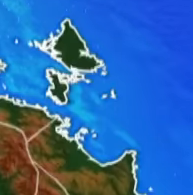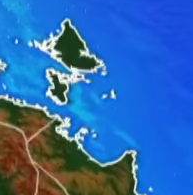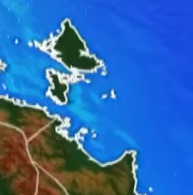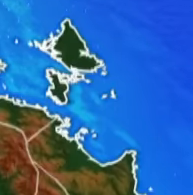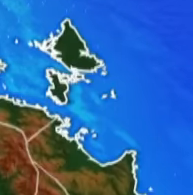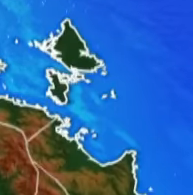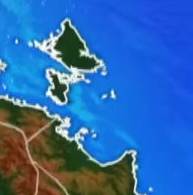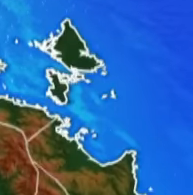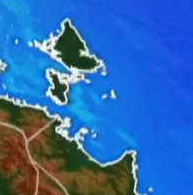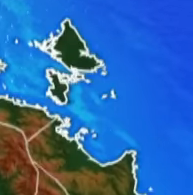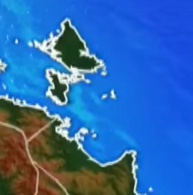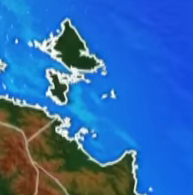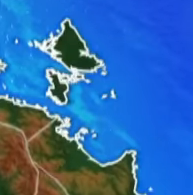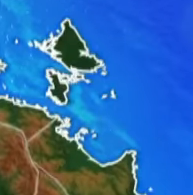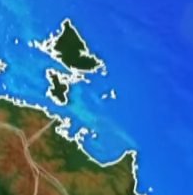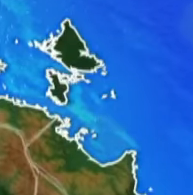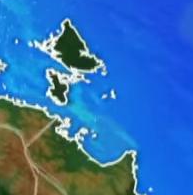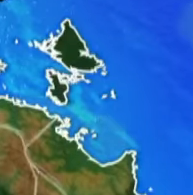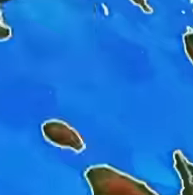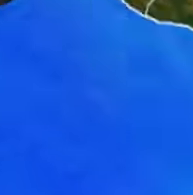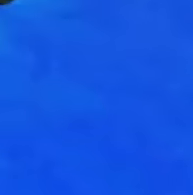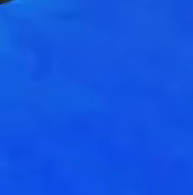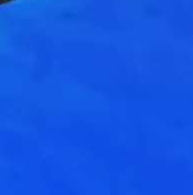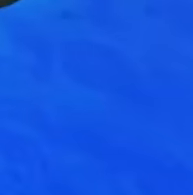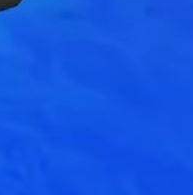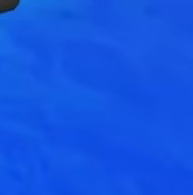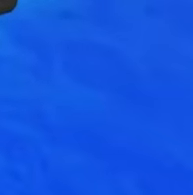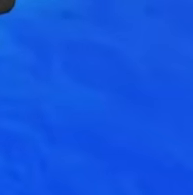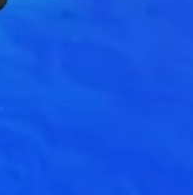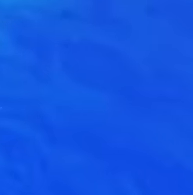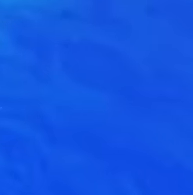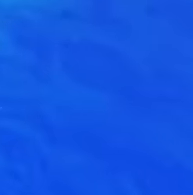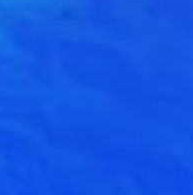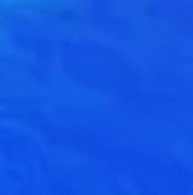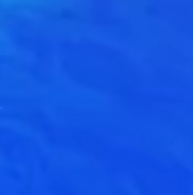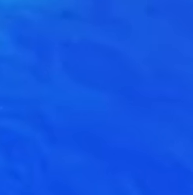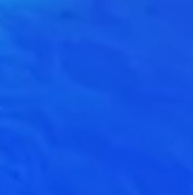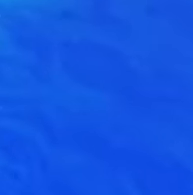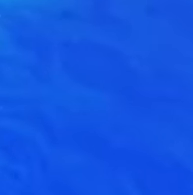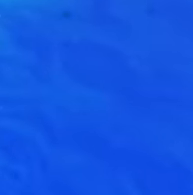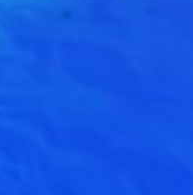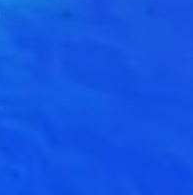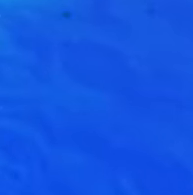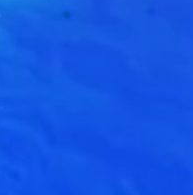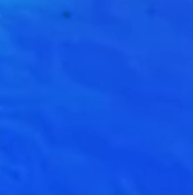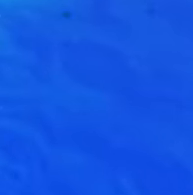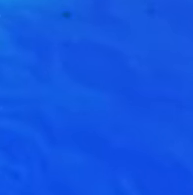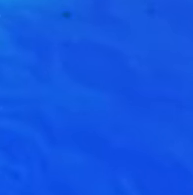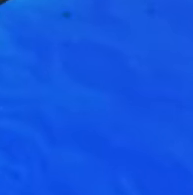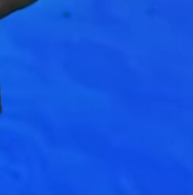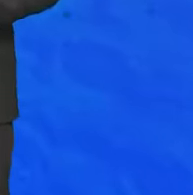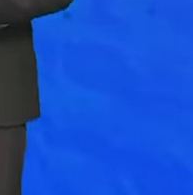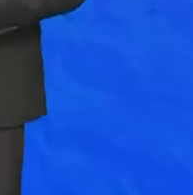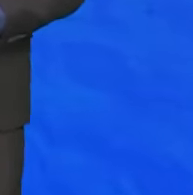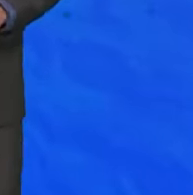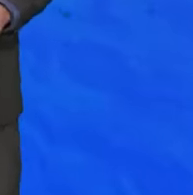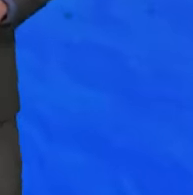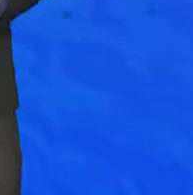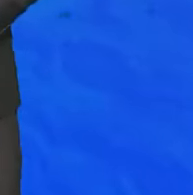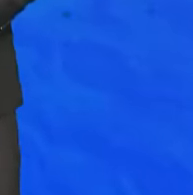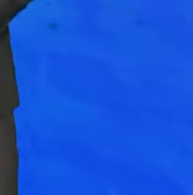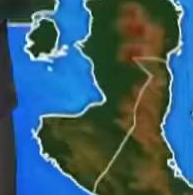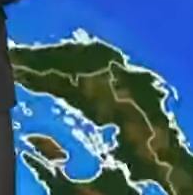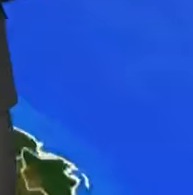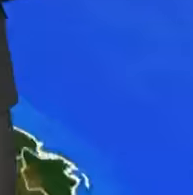saglit lamang. Mainit naman sa Palawan, tanghali at hapon at hanggang gabi rin po halos walang ulan sa buong probinsya.